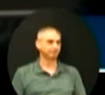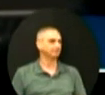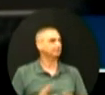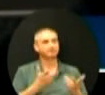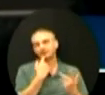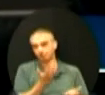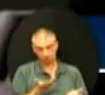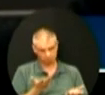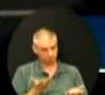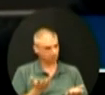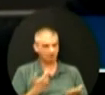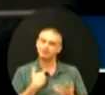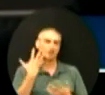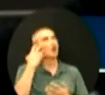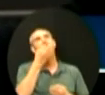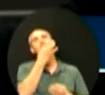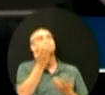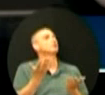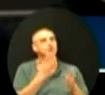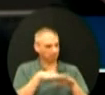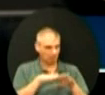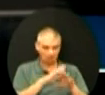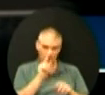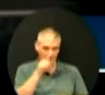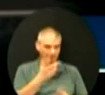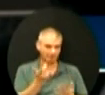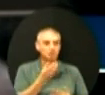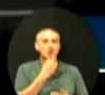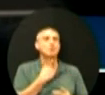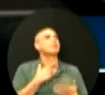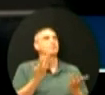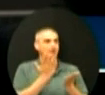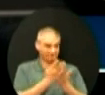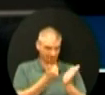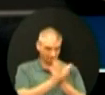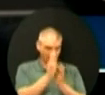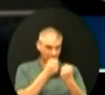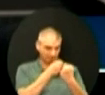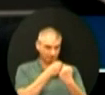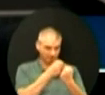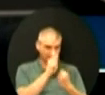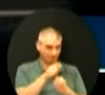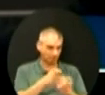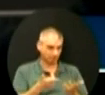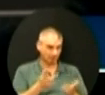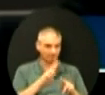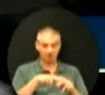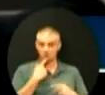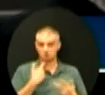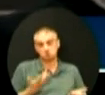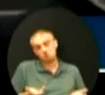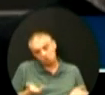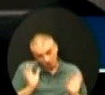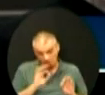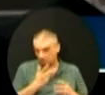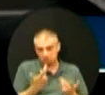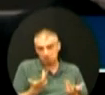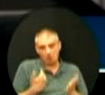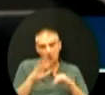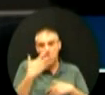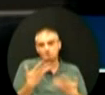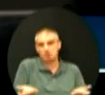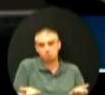אז מה את אומרת לי? אני מתה על השאלות האלה, אז סליחה, זה לא את, כן? אבל את אומרת לי, אז מה, ויתרתם על המאבק הפרלמנטרי? ואז את אומרת לי, אבל בכל מקרה אין לכם